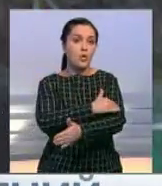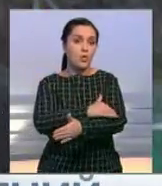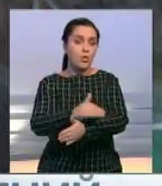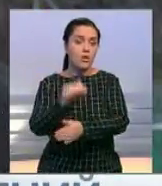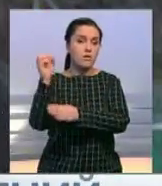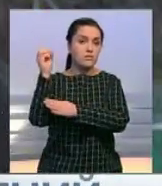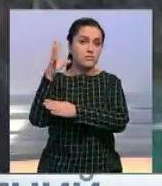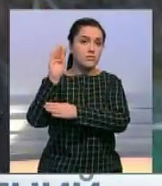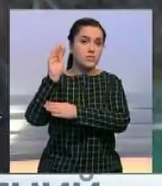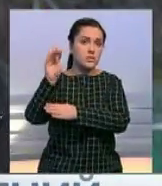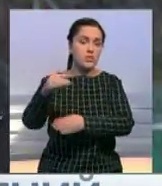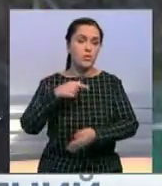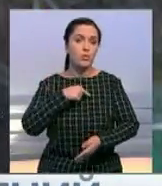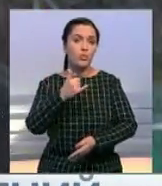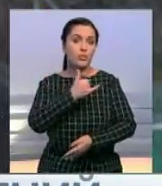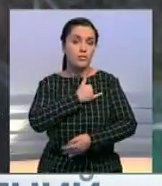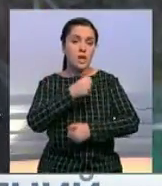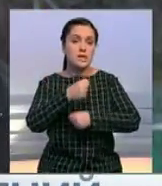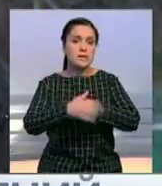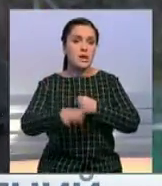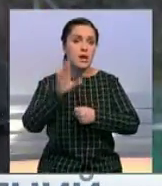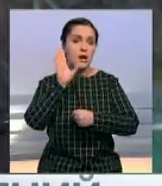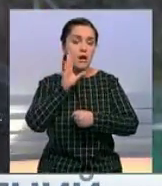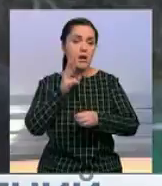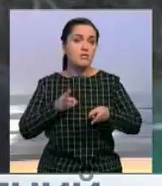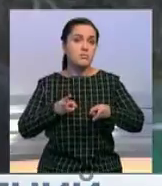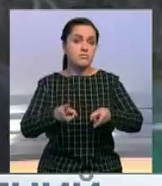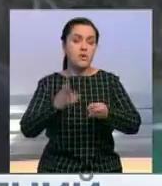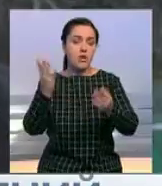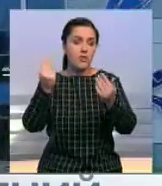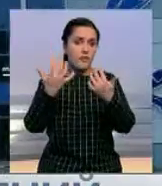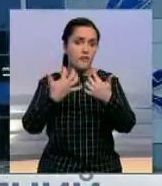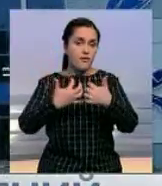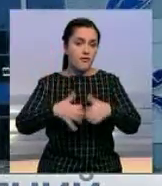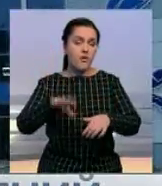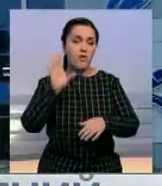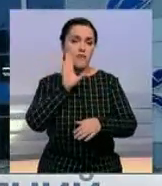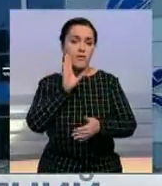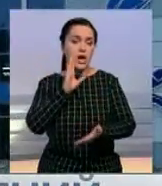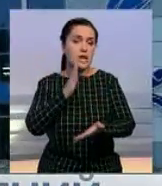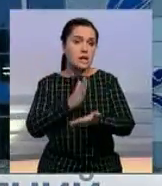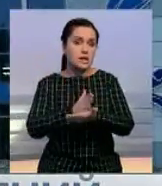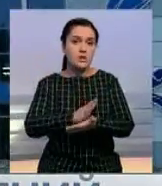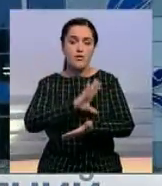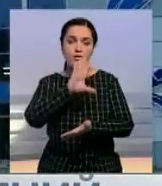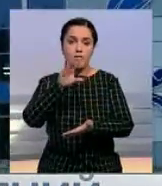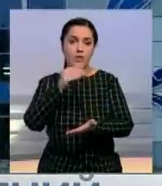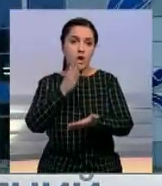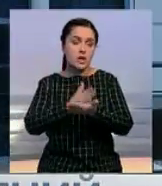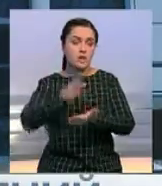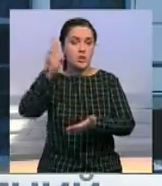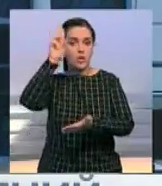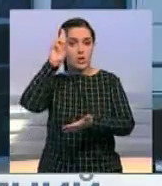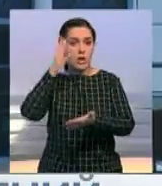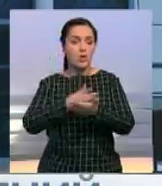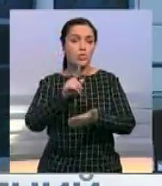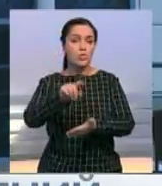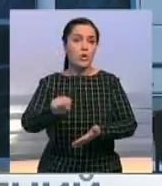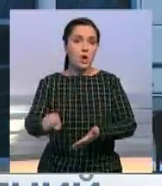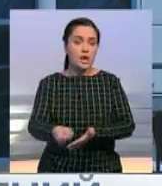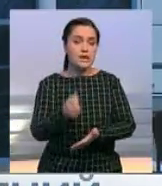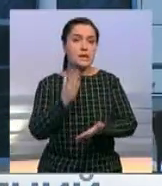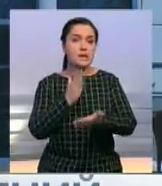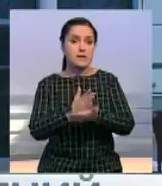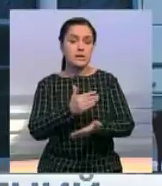Центральное отопление, водопровод в квартире, канализация есть. Современный спортивный комплекс, хоккейный корт, новый детский